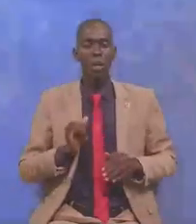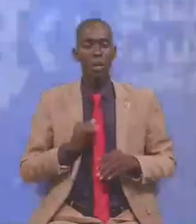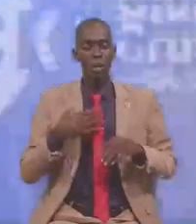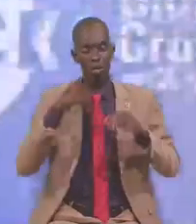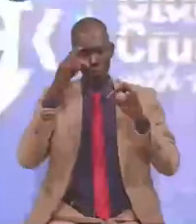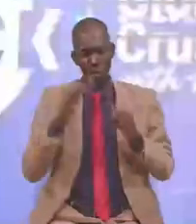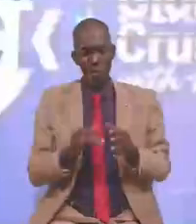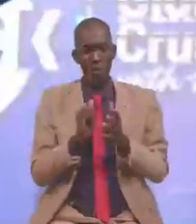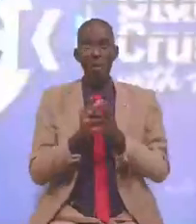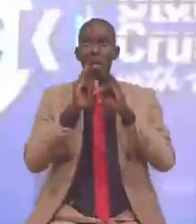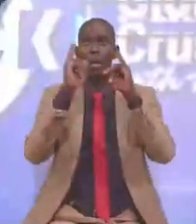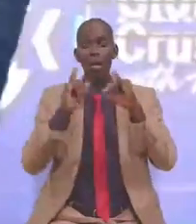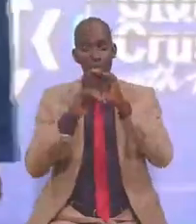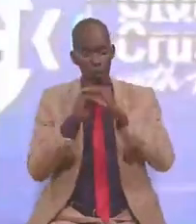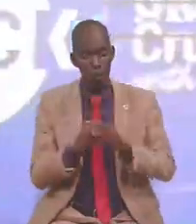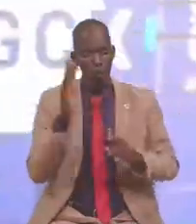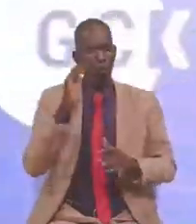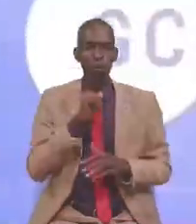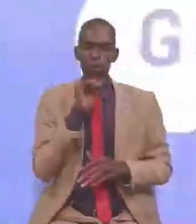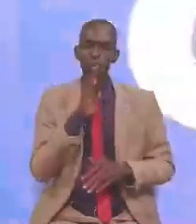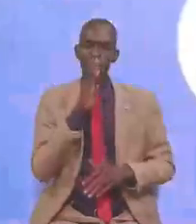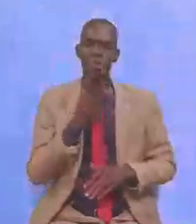l'idolâtrie ne sera pas mon Seigneur.